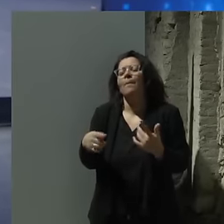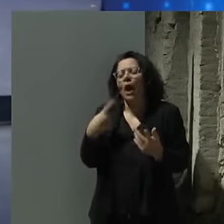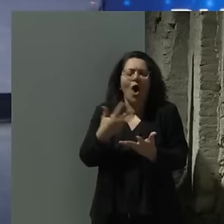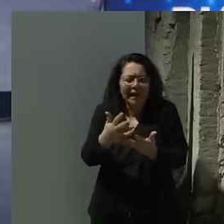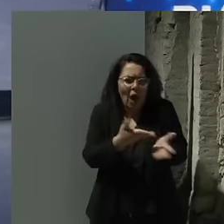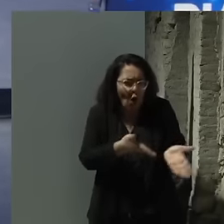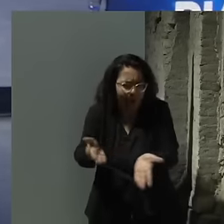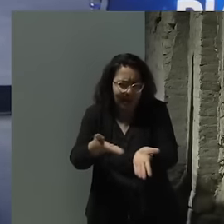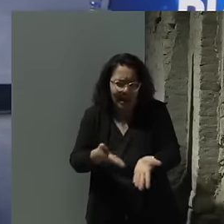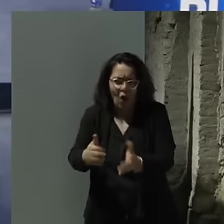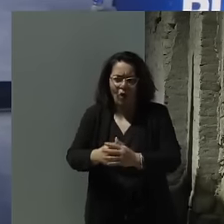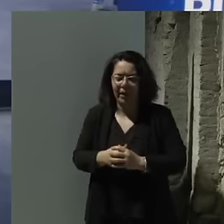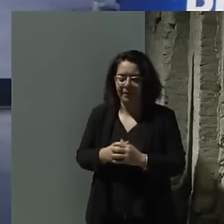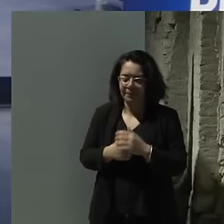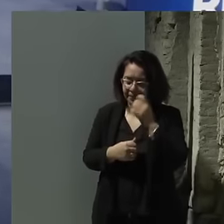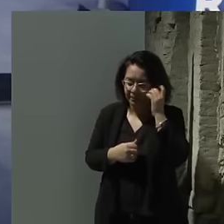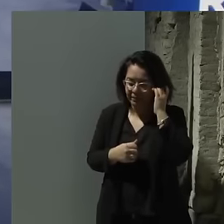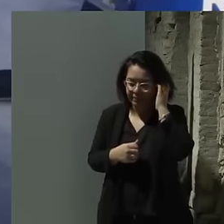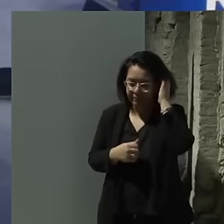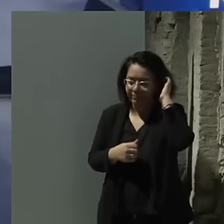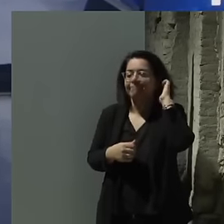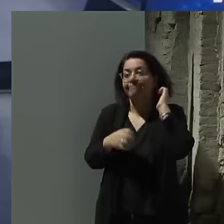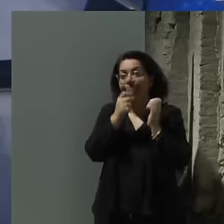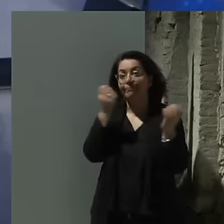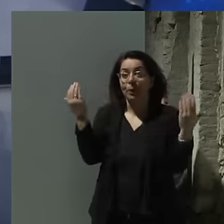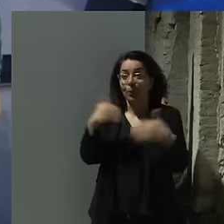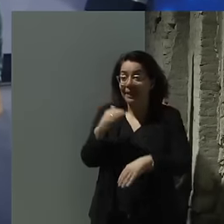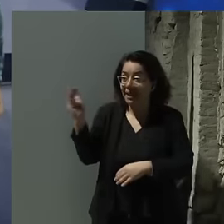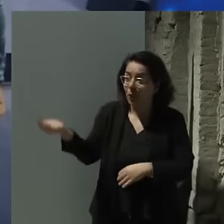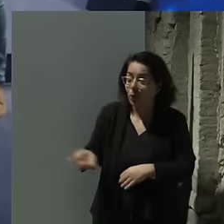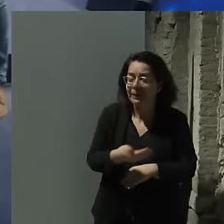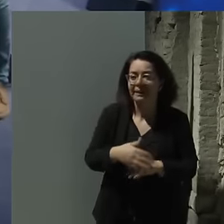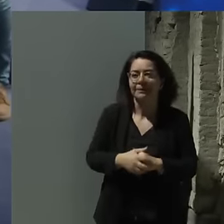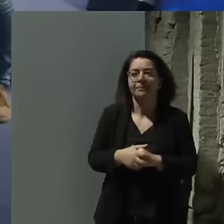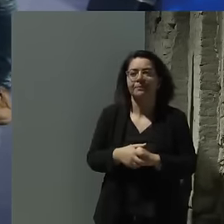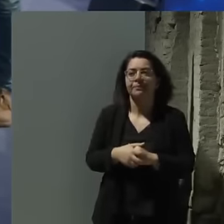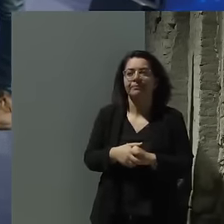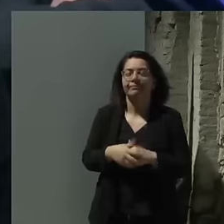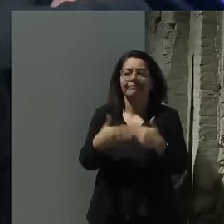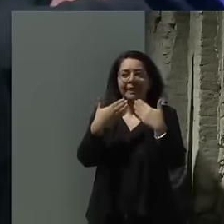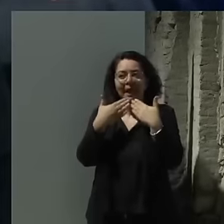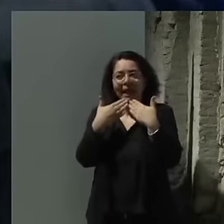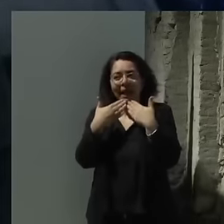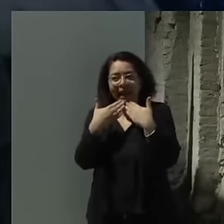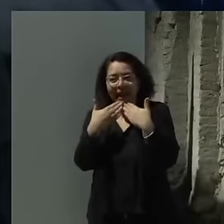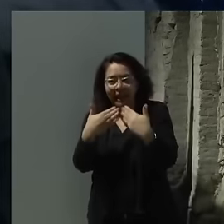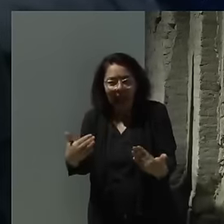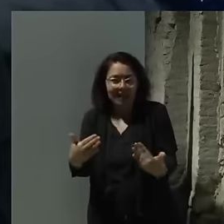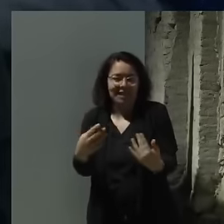raccontasse. Vai. Allora, buonasera a tutti intanto, e vi ringrazio per l'attenzione.